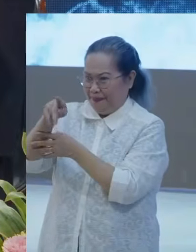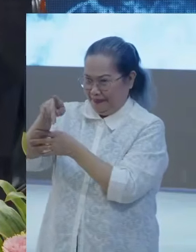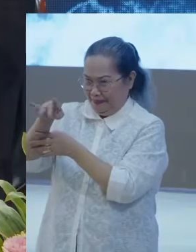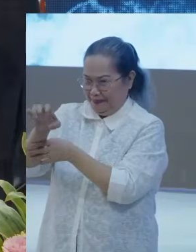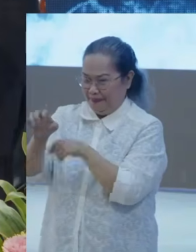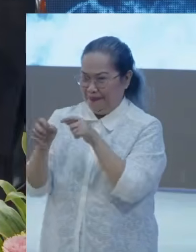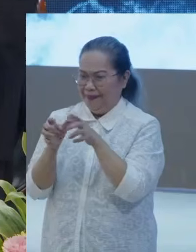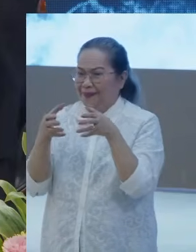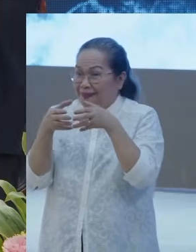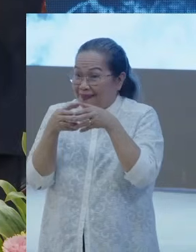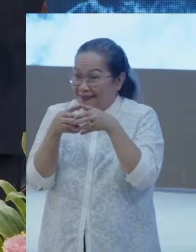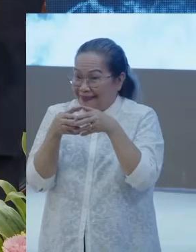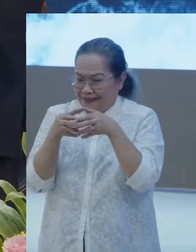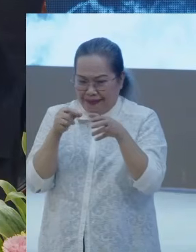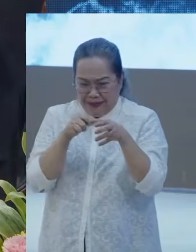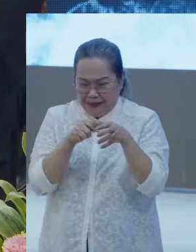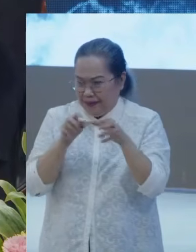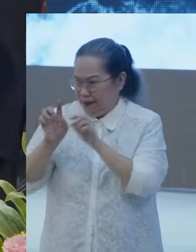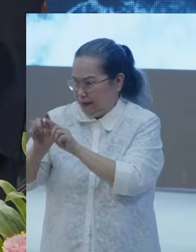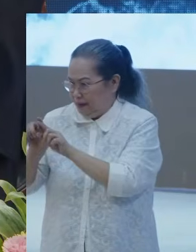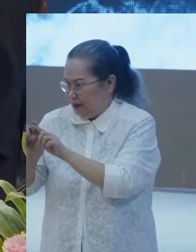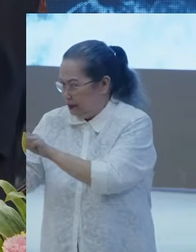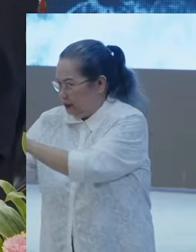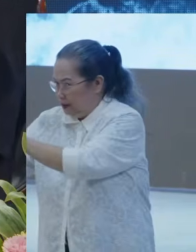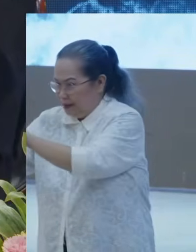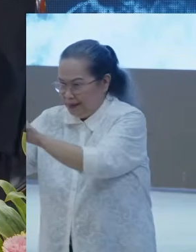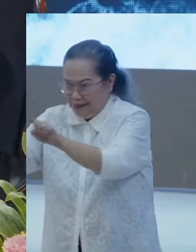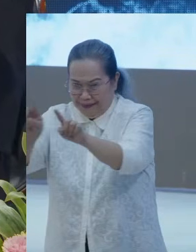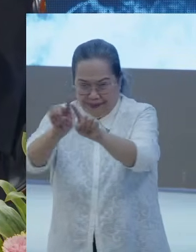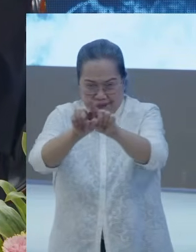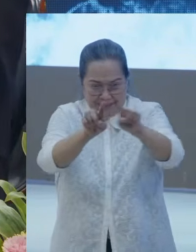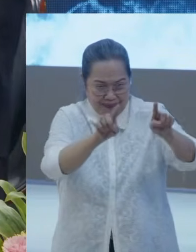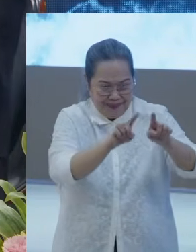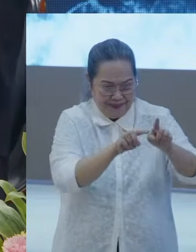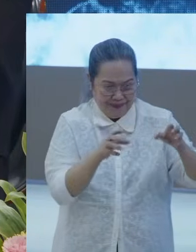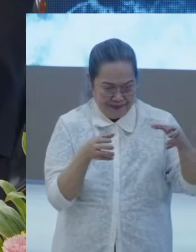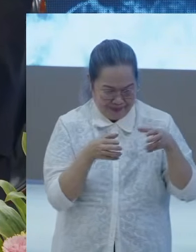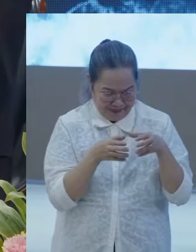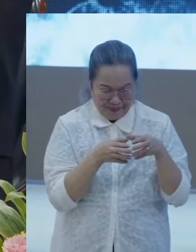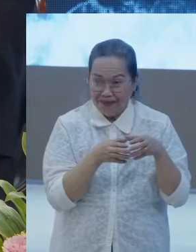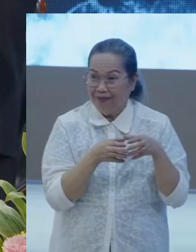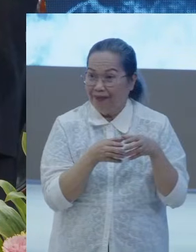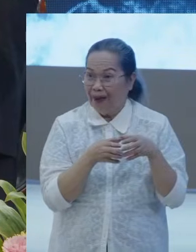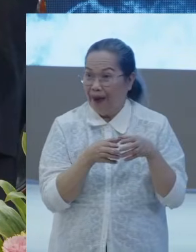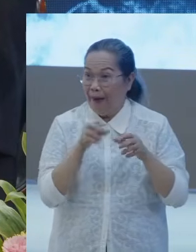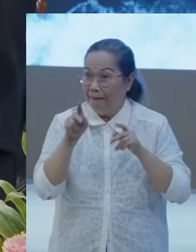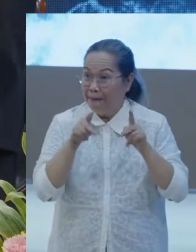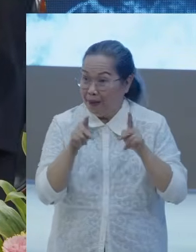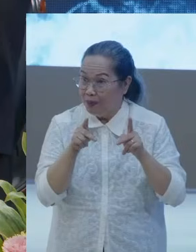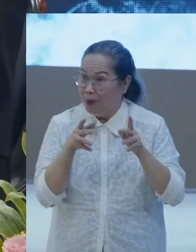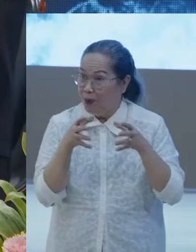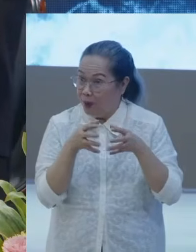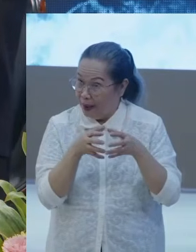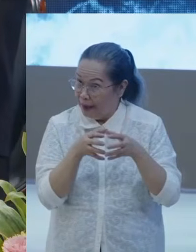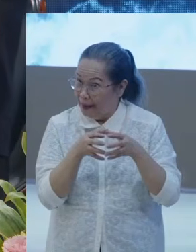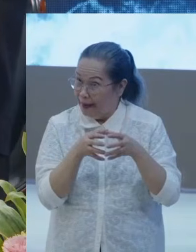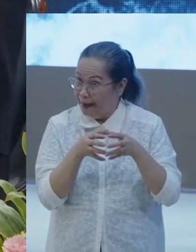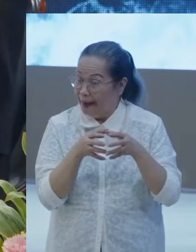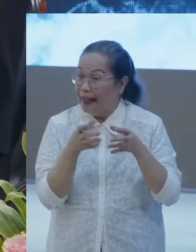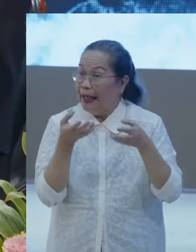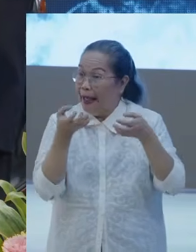Sa Biblia po, sa Old Testament, may mga tao, events, mga